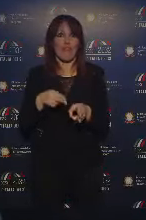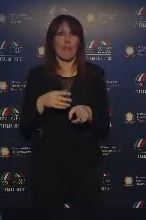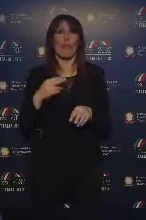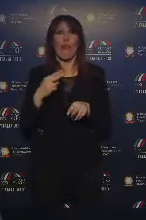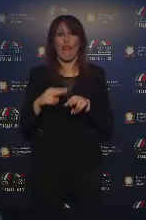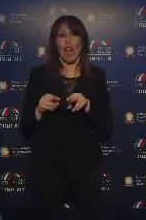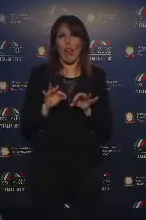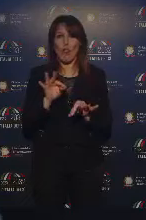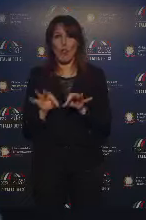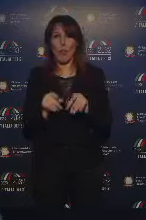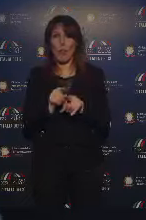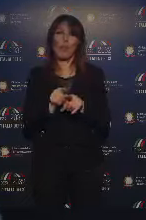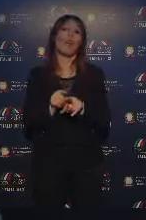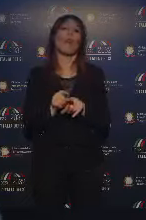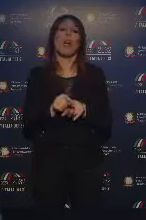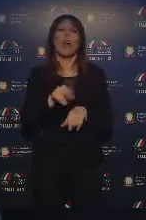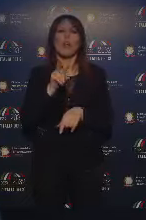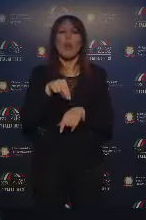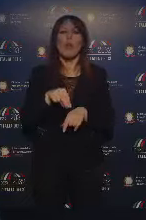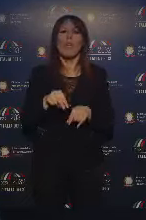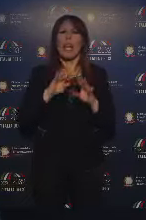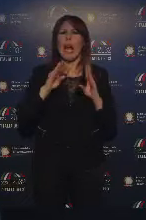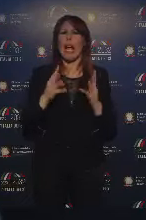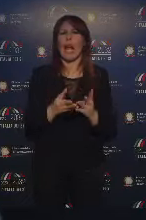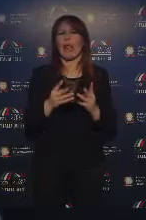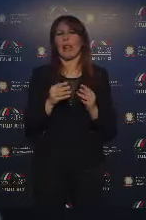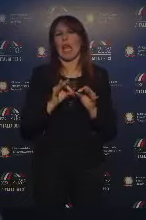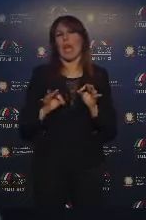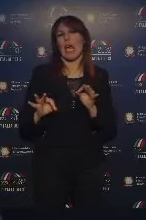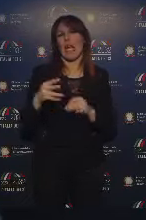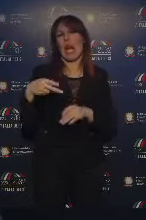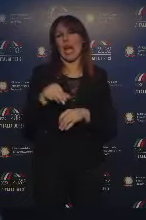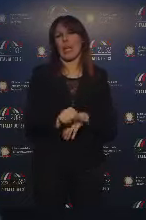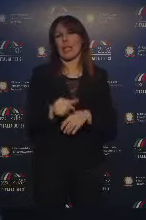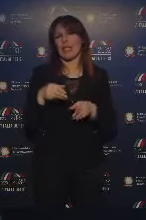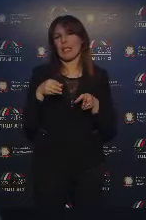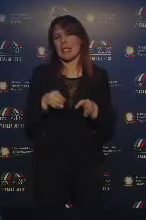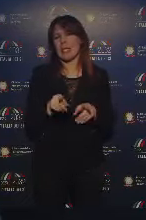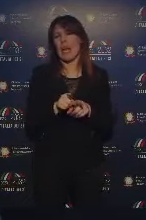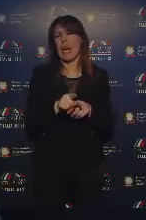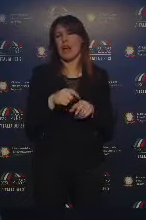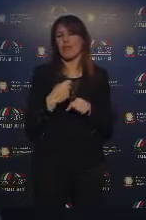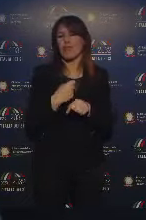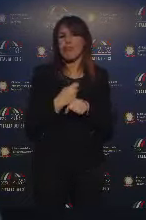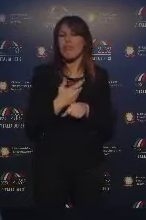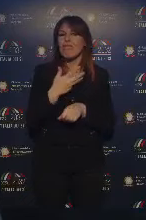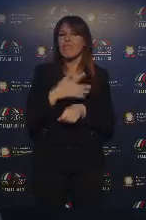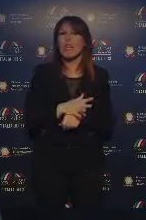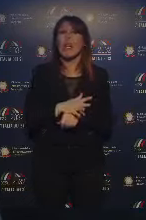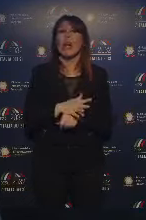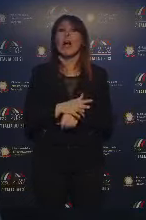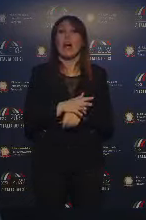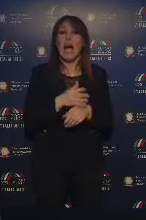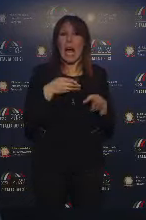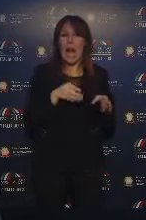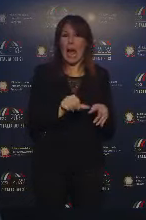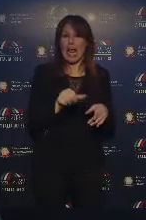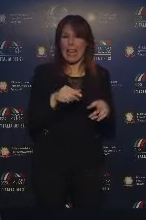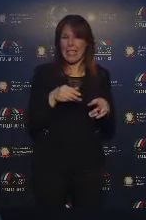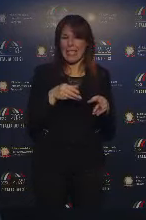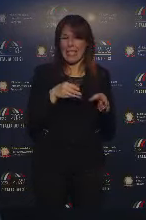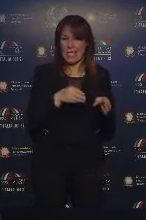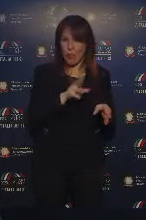erano 2000 i cantieri sulle strade Anas coincidenza vuole che siano 2000 i